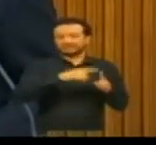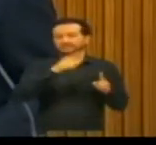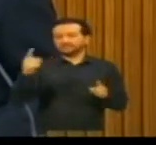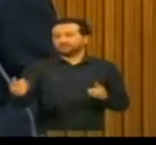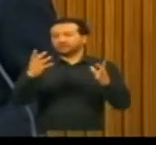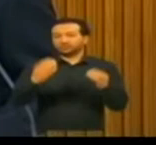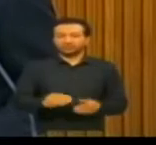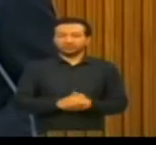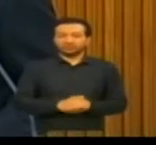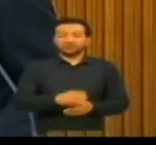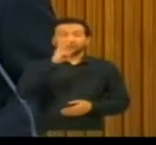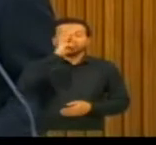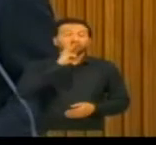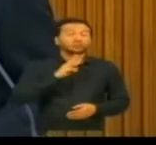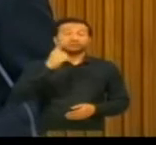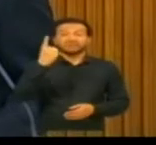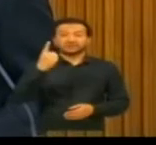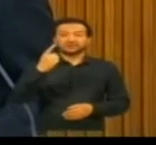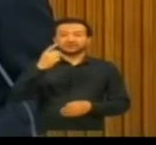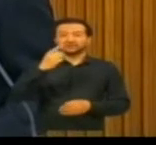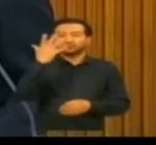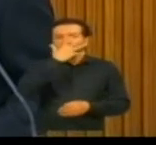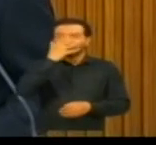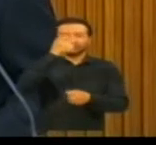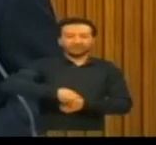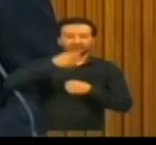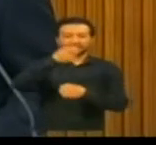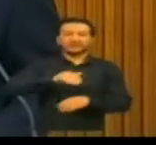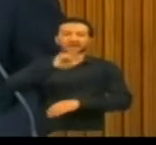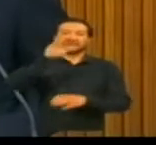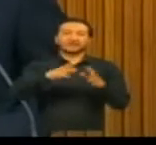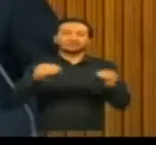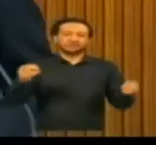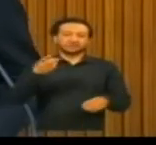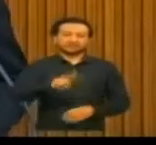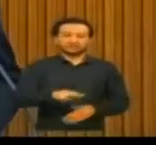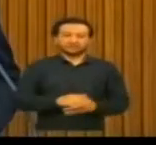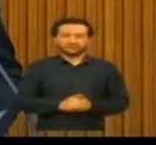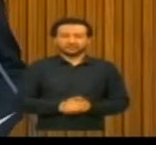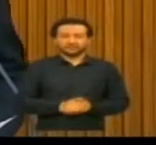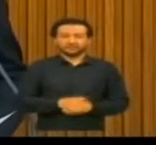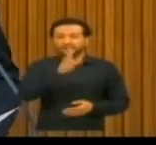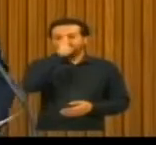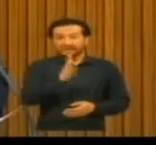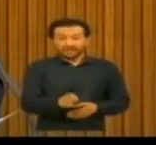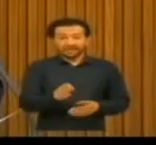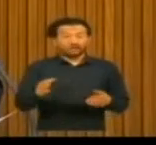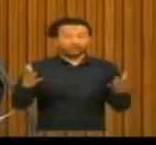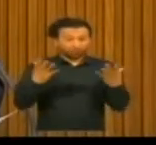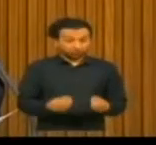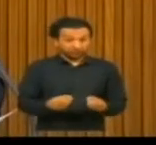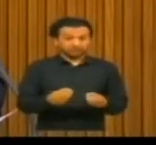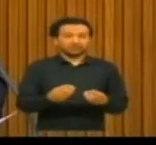bıraktık. 301 madencimiz hayatını kaybetti. 301 madencimiz. Adalet yerini buldu mu?